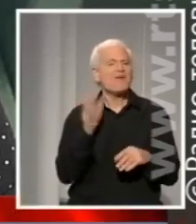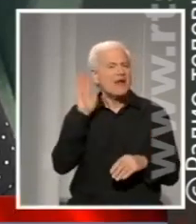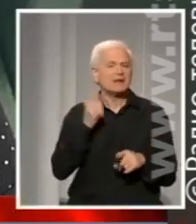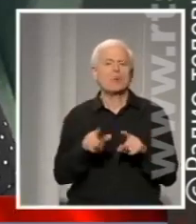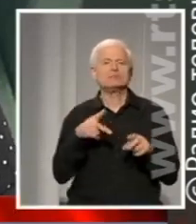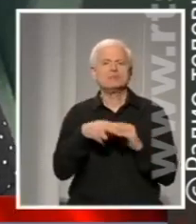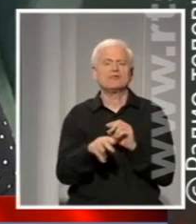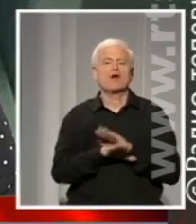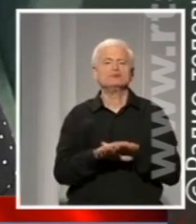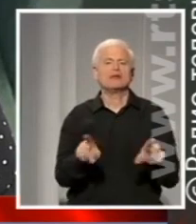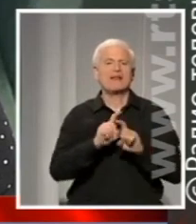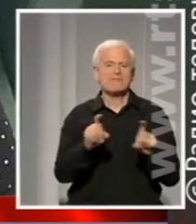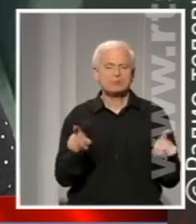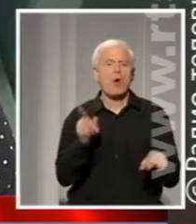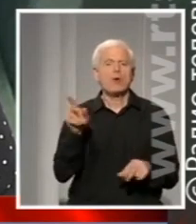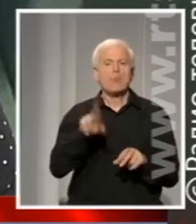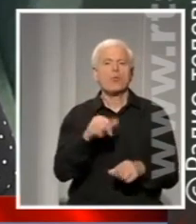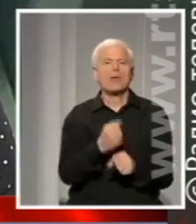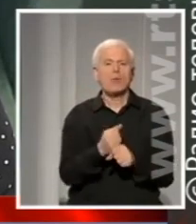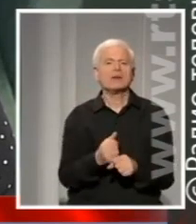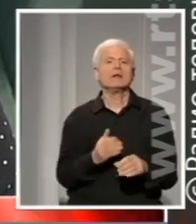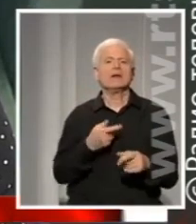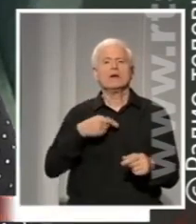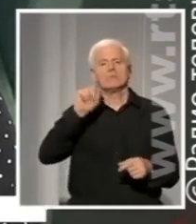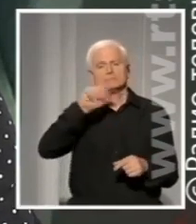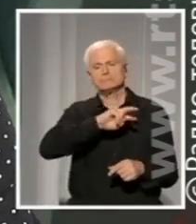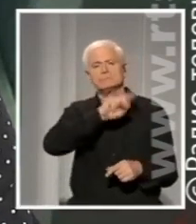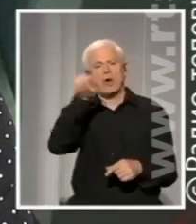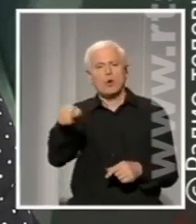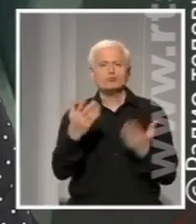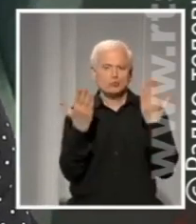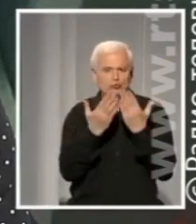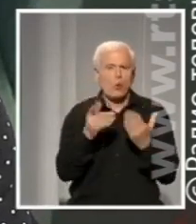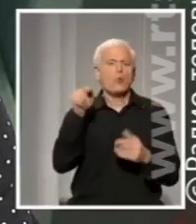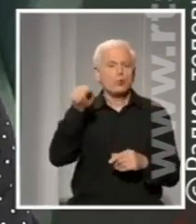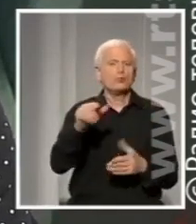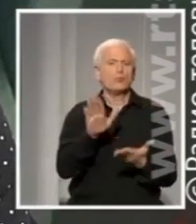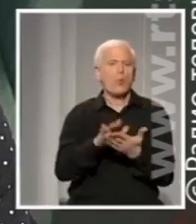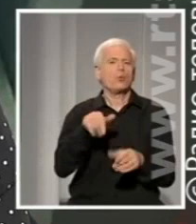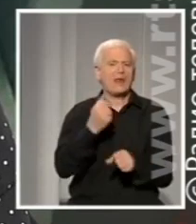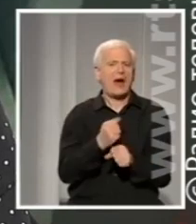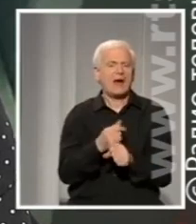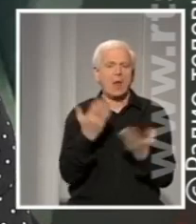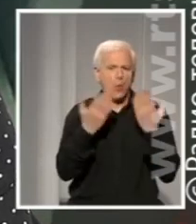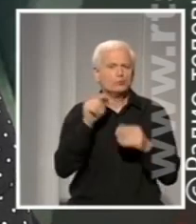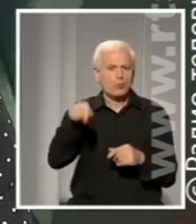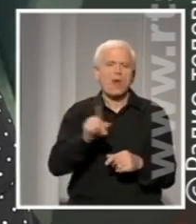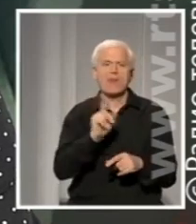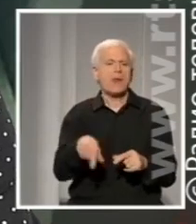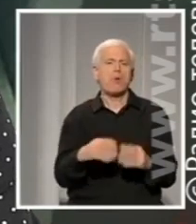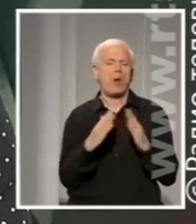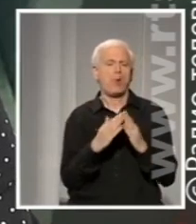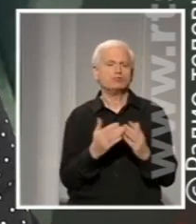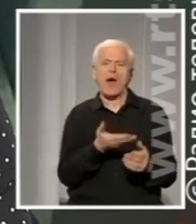virusa, oni mogu da to odrade i u školi. Znači, nije im obaveza, znači da to baš mora od kuće ako